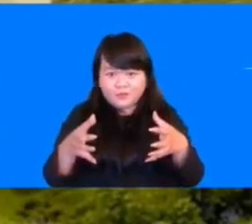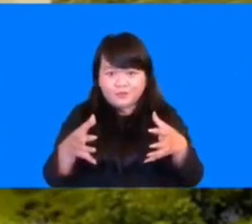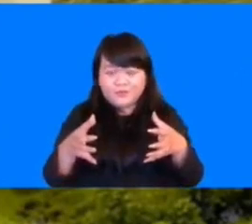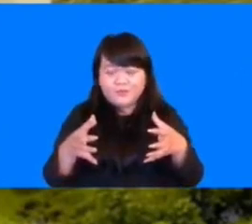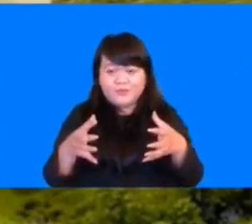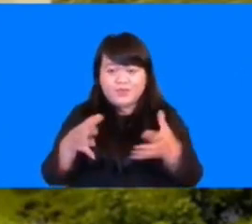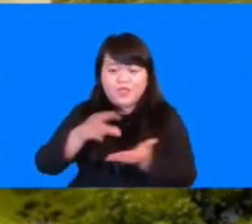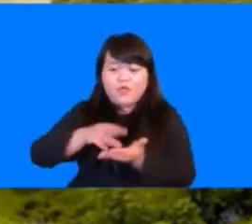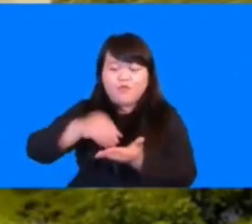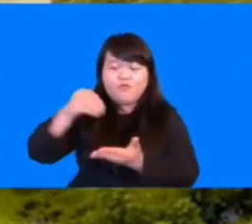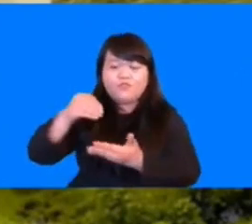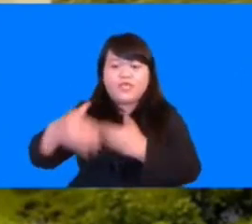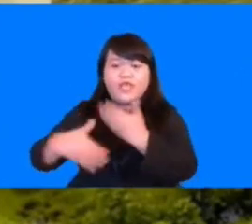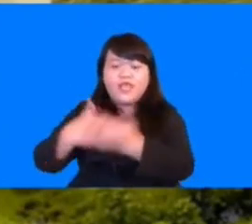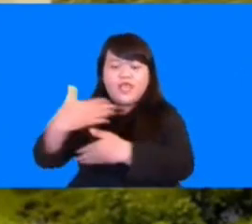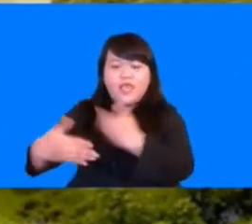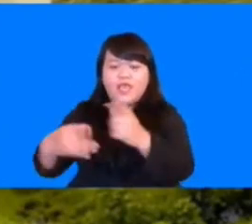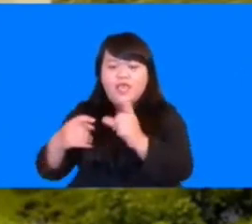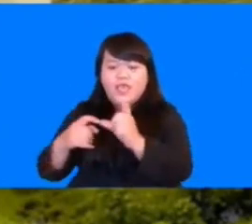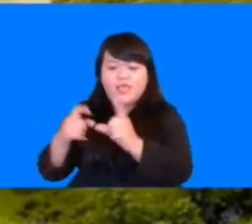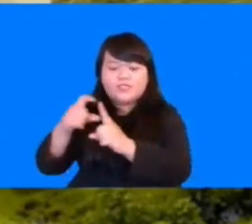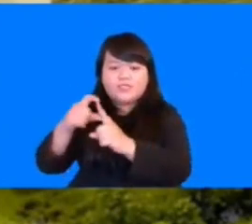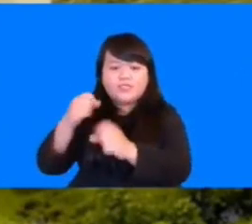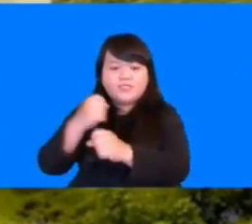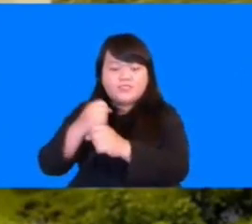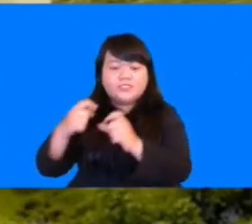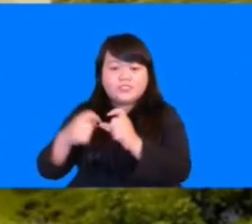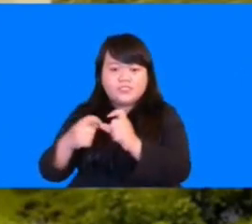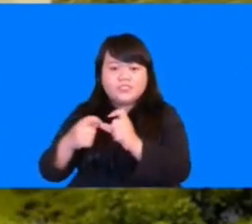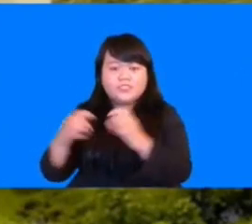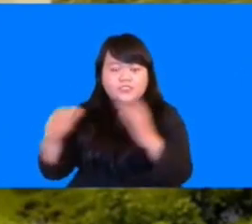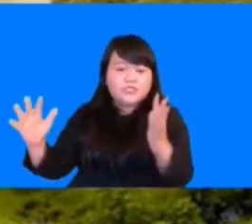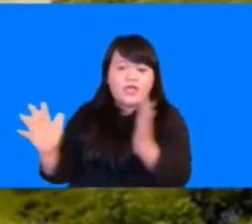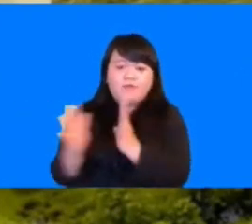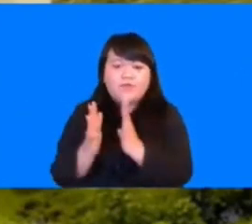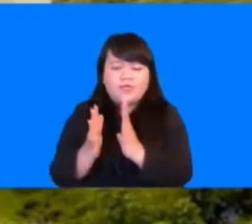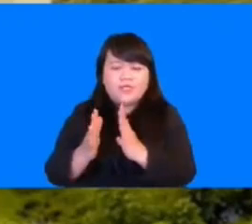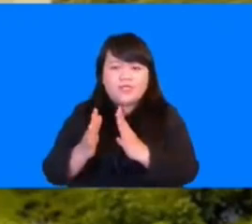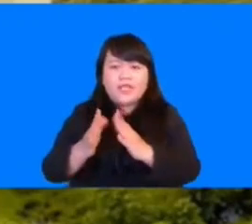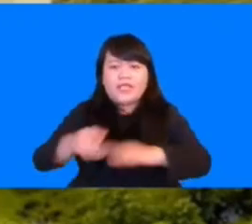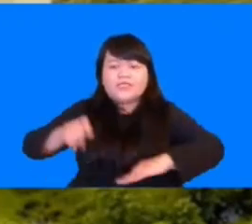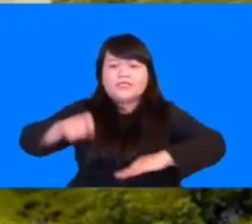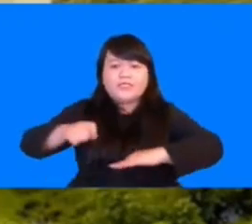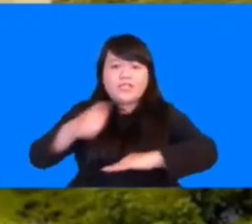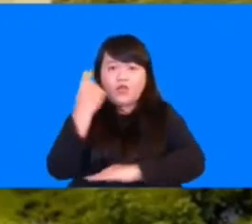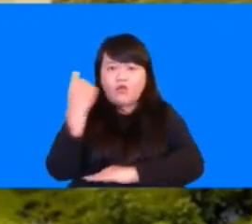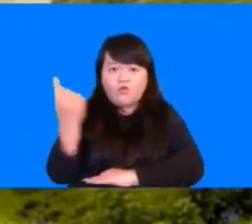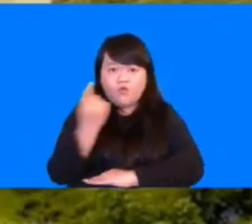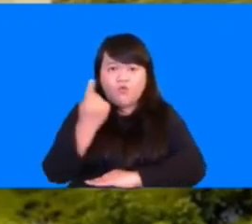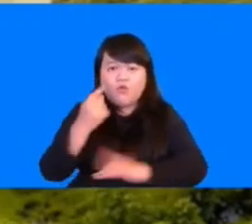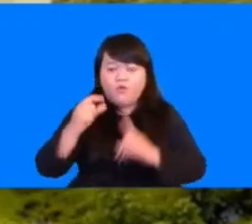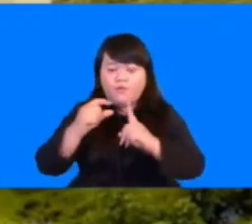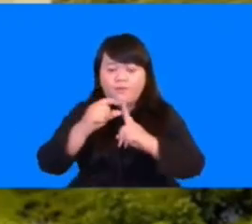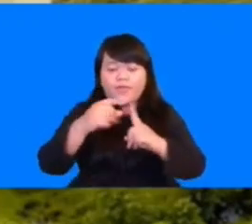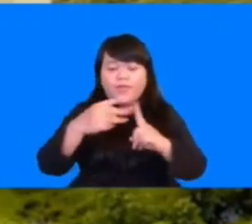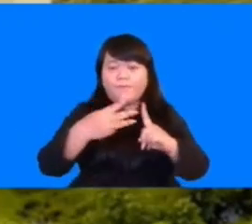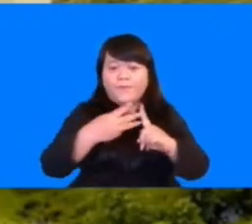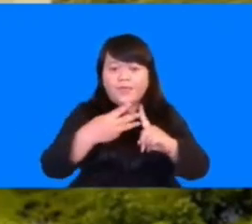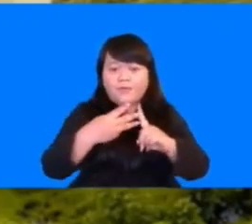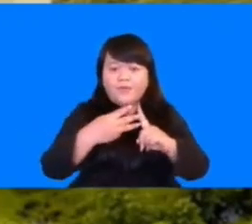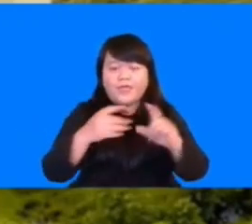Pada puncak SDG Summit yang merupakan bagian dari sidang umum Perserikatan Bangsa-Bangsa